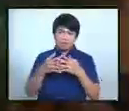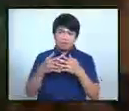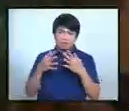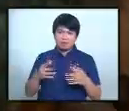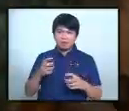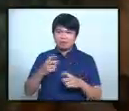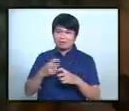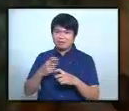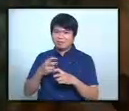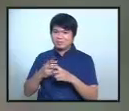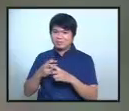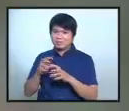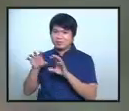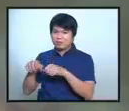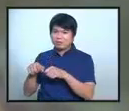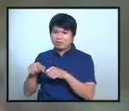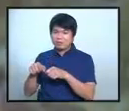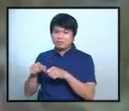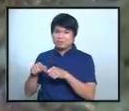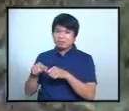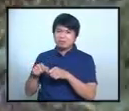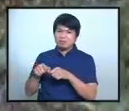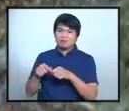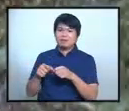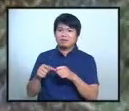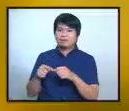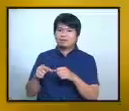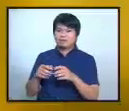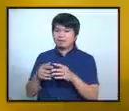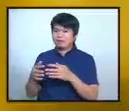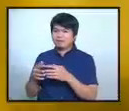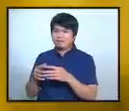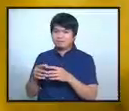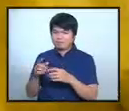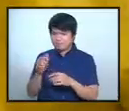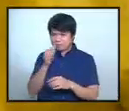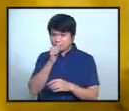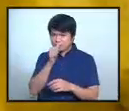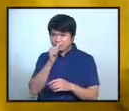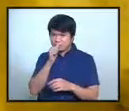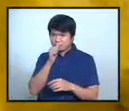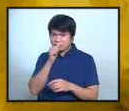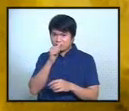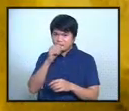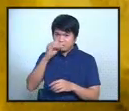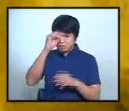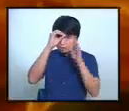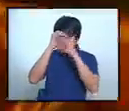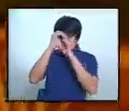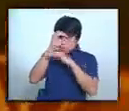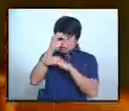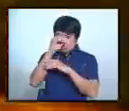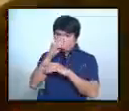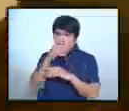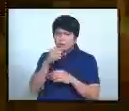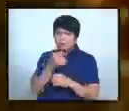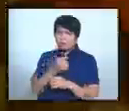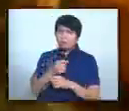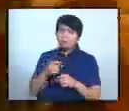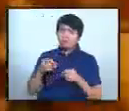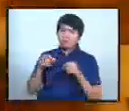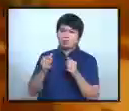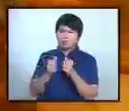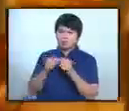mga kano dahil tuso raw at mahusay magbalat kayo. Kayang gumalaw kahit saan at magkunwaring mangmang na maglulupa. Pero hindi nagtagal, siya'y iniwan ng kanyang mga